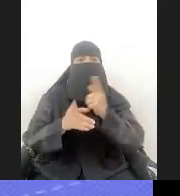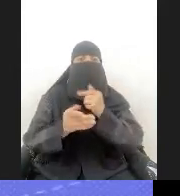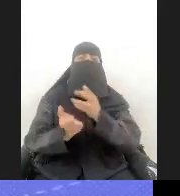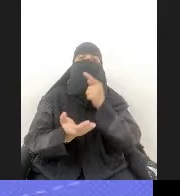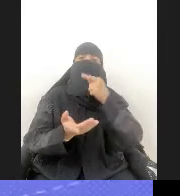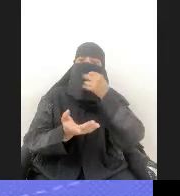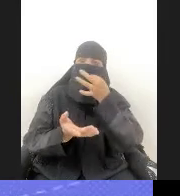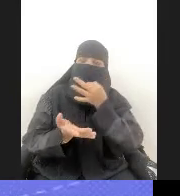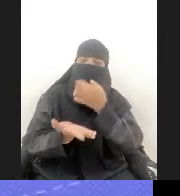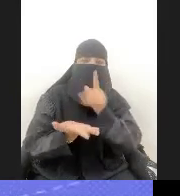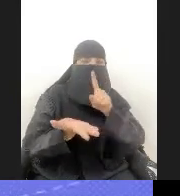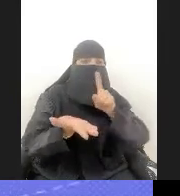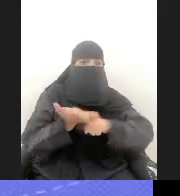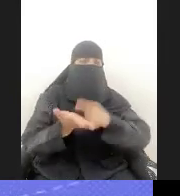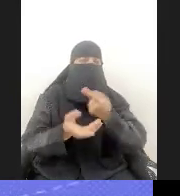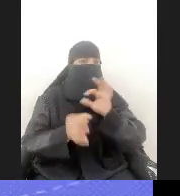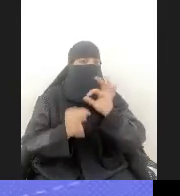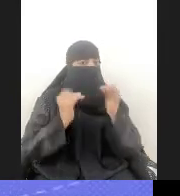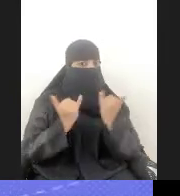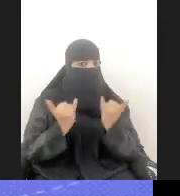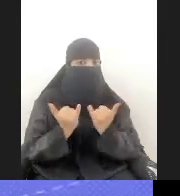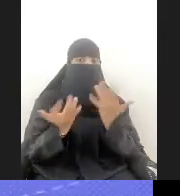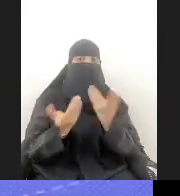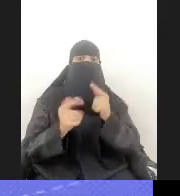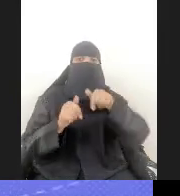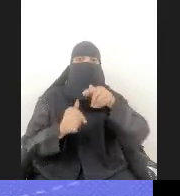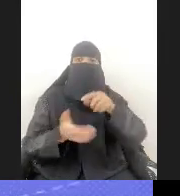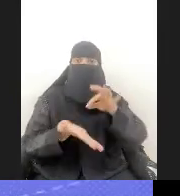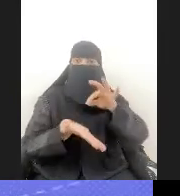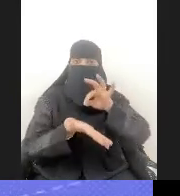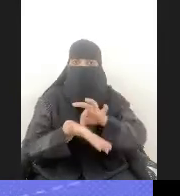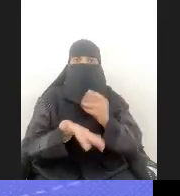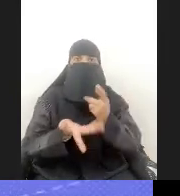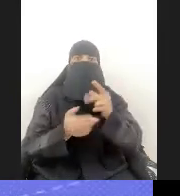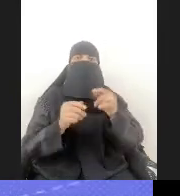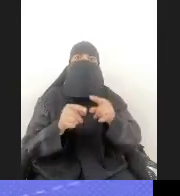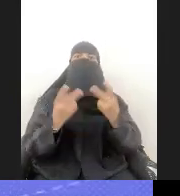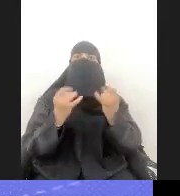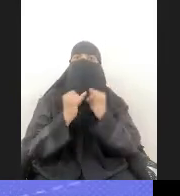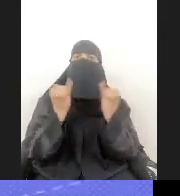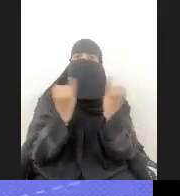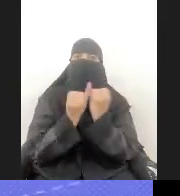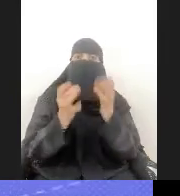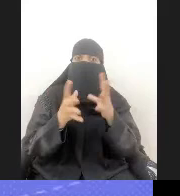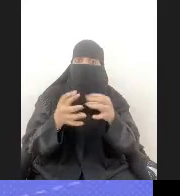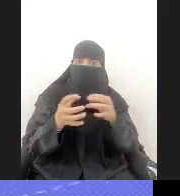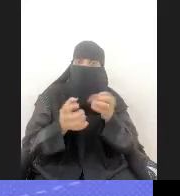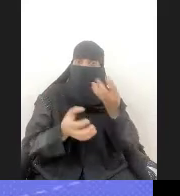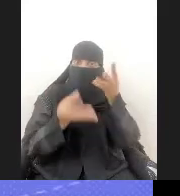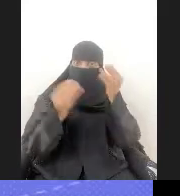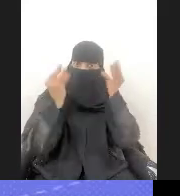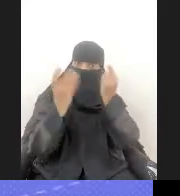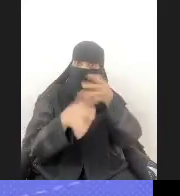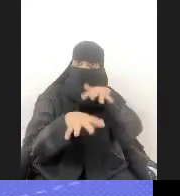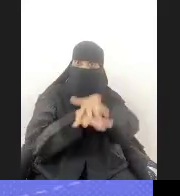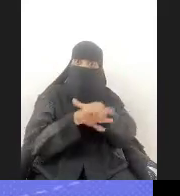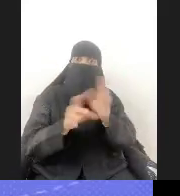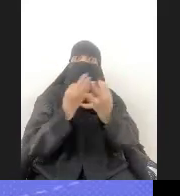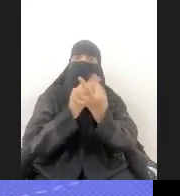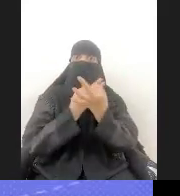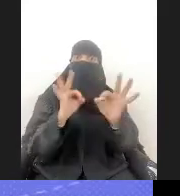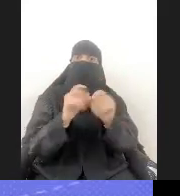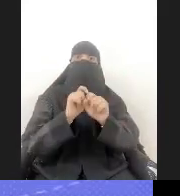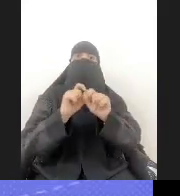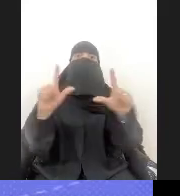هذه الجلسة أو عند هذه النقطة من هذا الملتقى بأن مفهوم التعلم المدمج أصبح واضحا لدينا جميعا